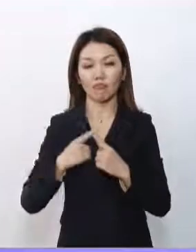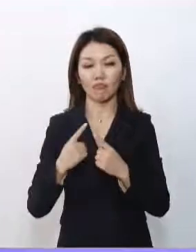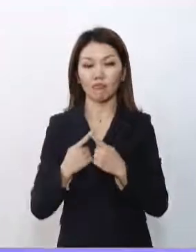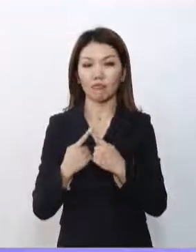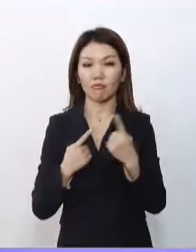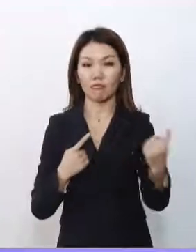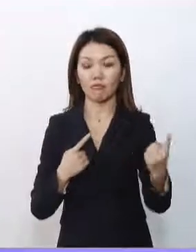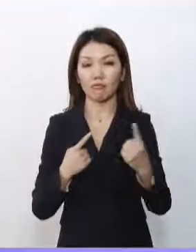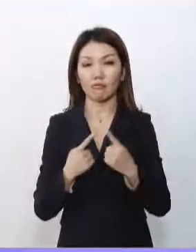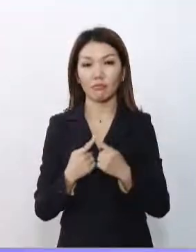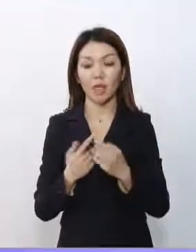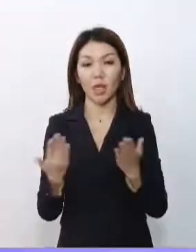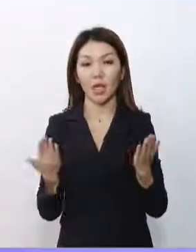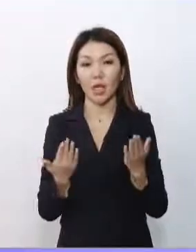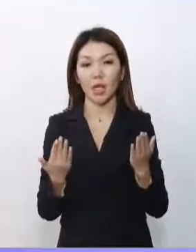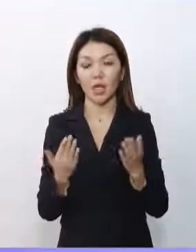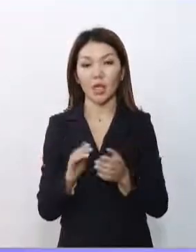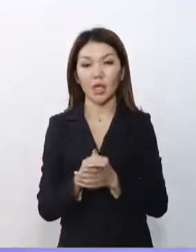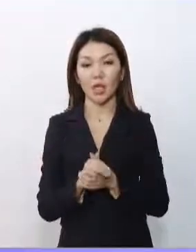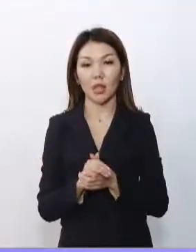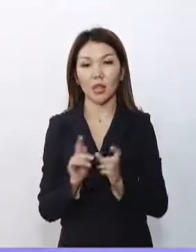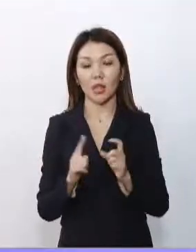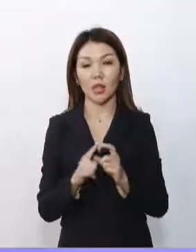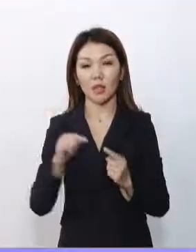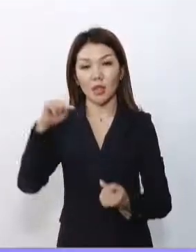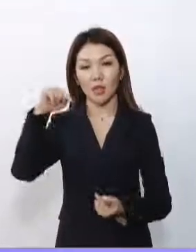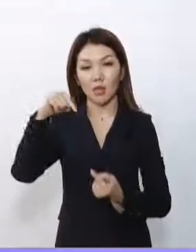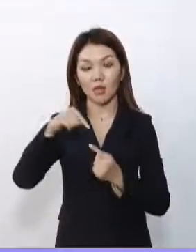какие понятия соответствуют движение